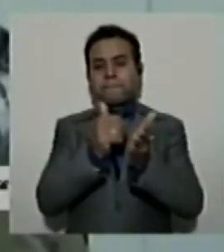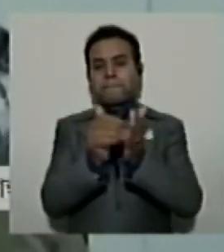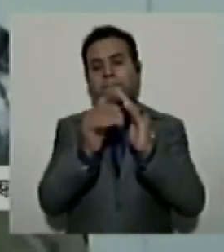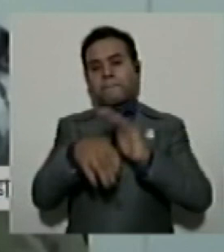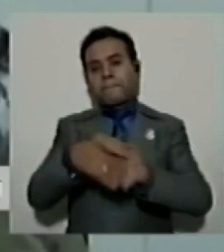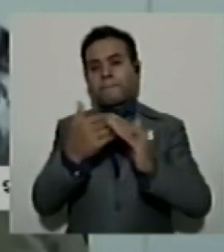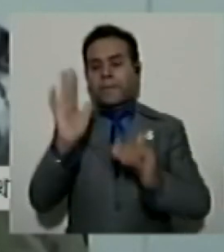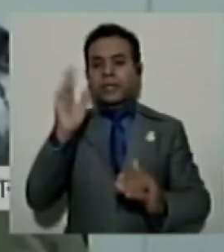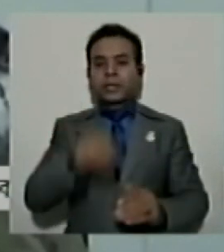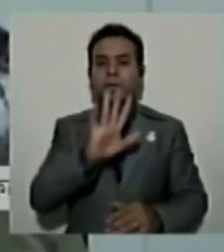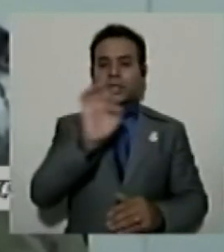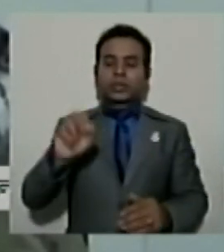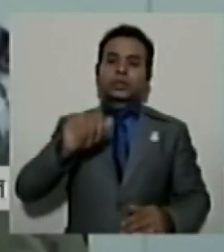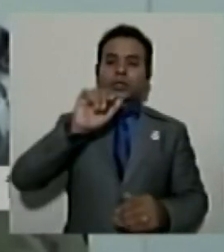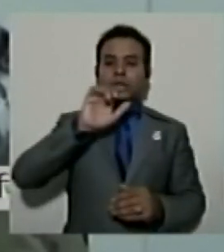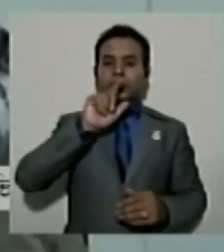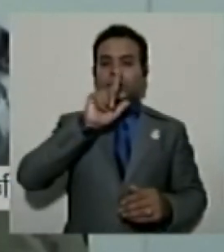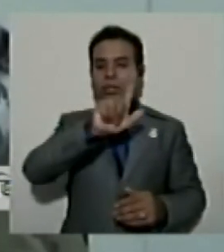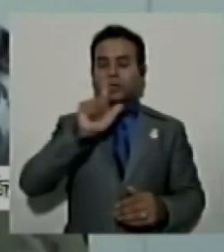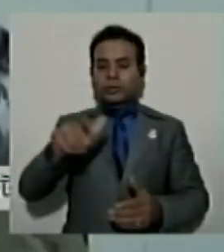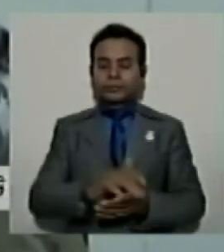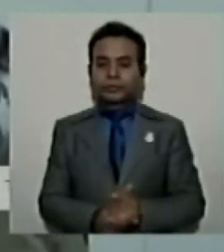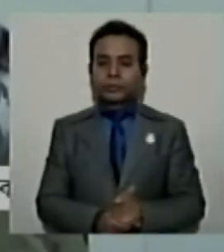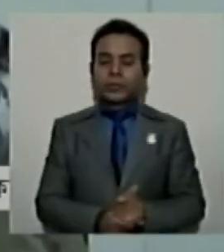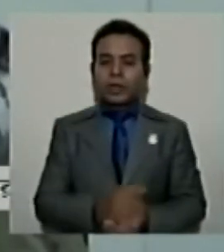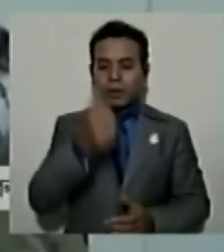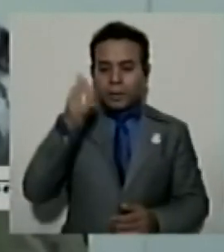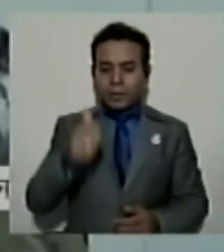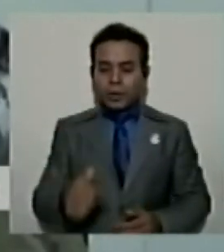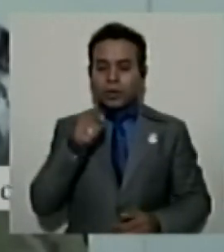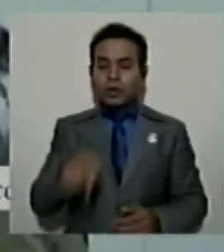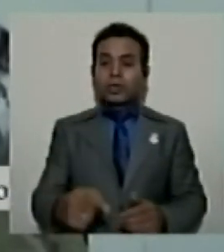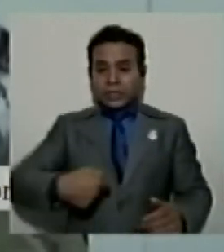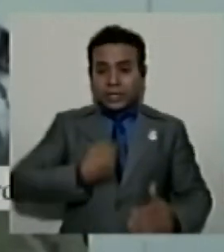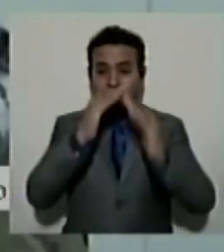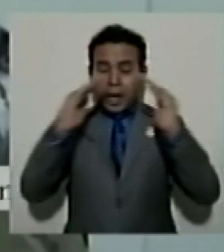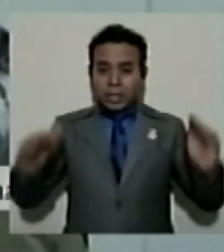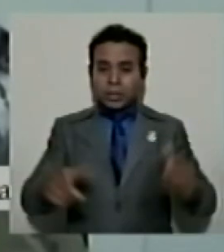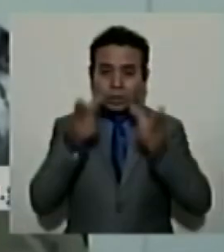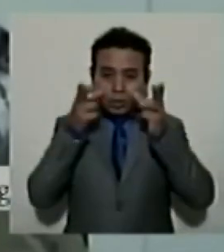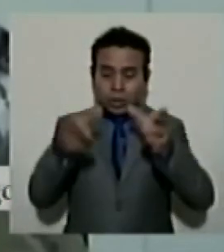24 ঘন্টায় হোম কোয়ারেন্টাইনে 30809 জন এবং এ পর্যন্ত